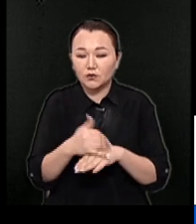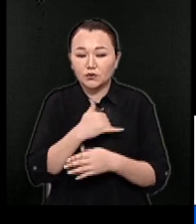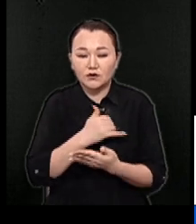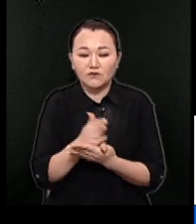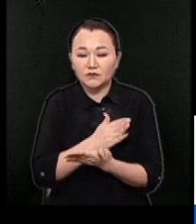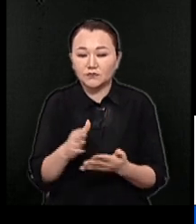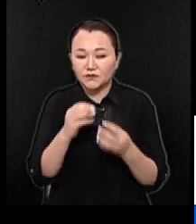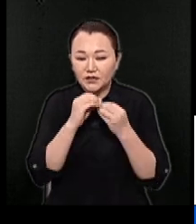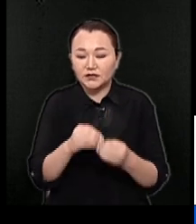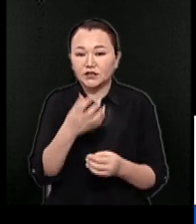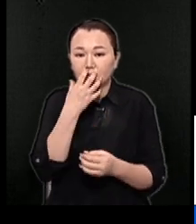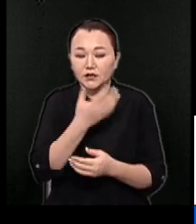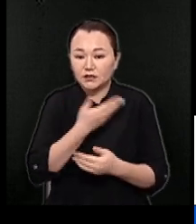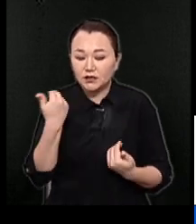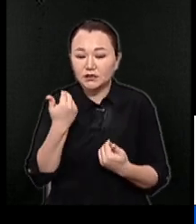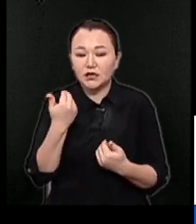абсолютно так же. Тепла нет,